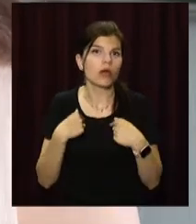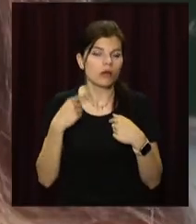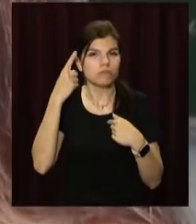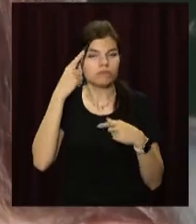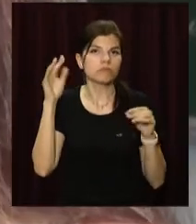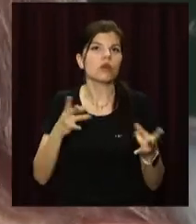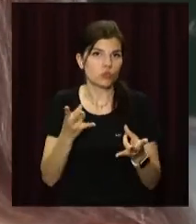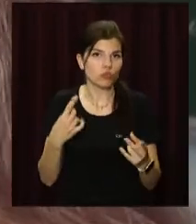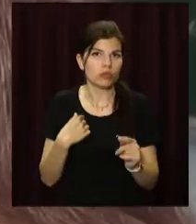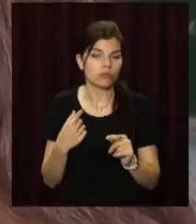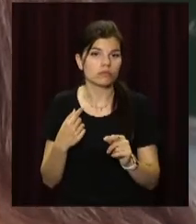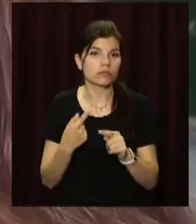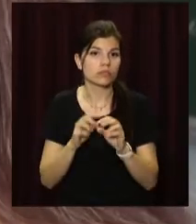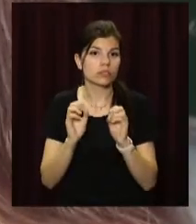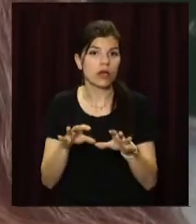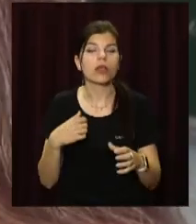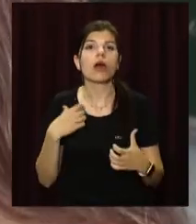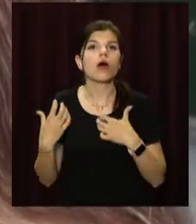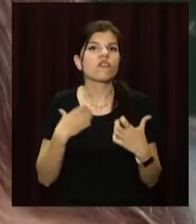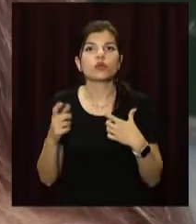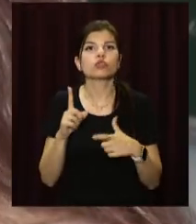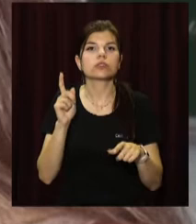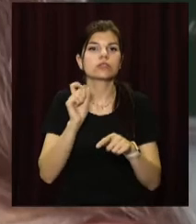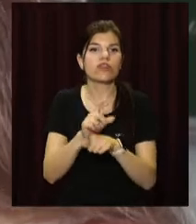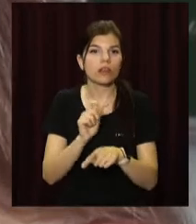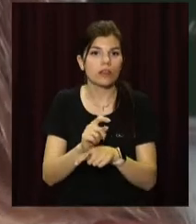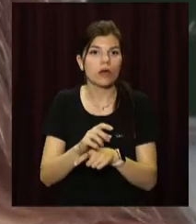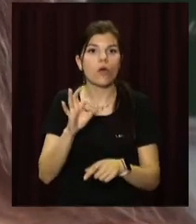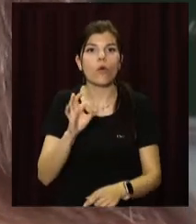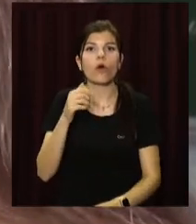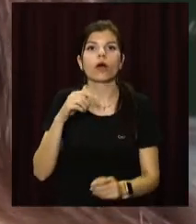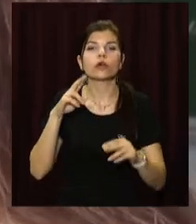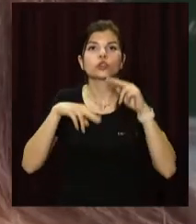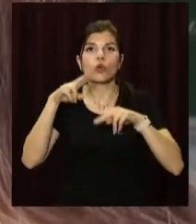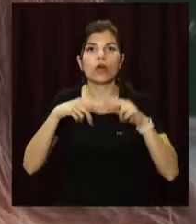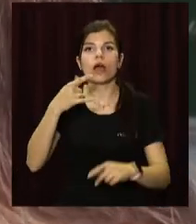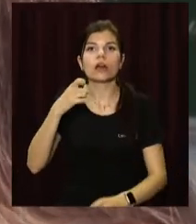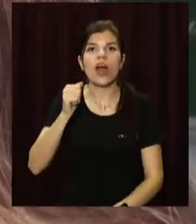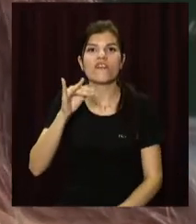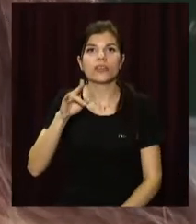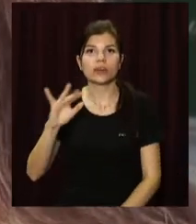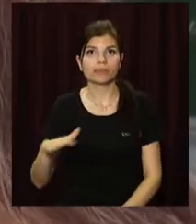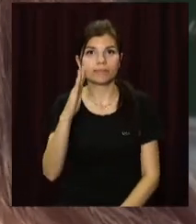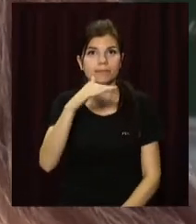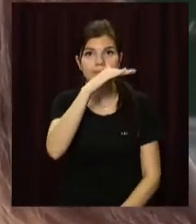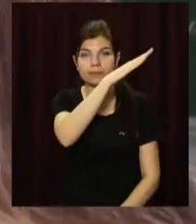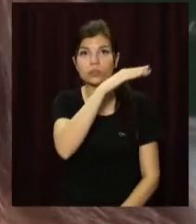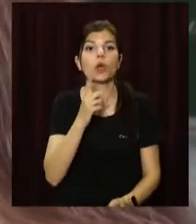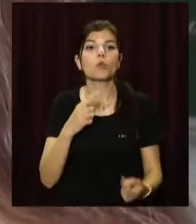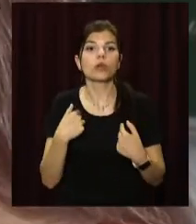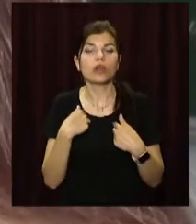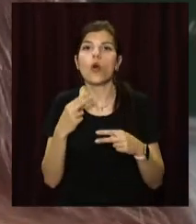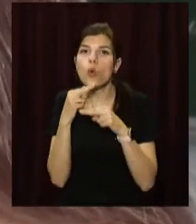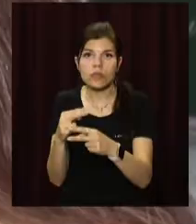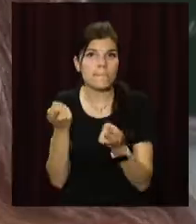предмет. Найбільше я хвилююся за завдання про побудування графіків, тому що я мало приділяла